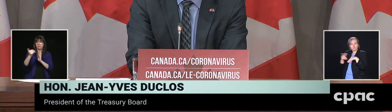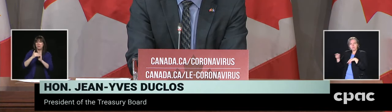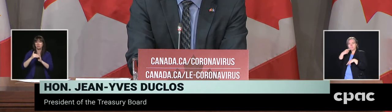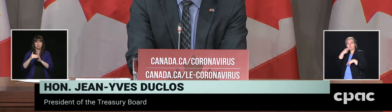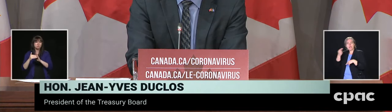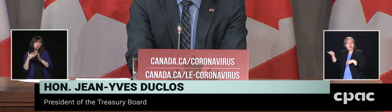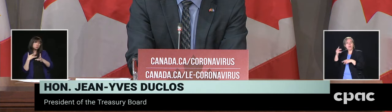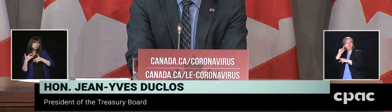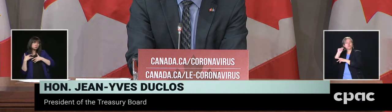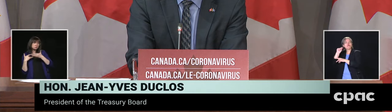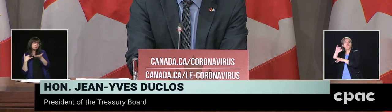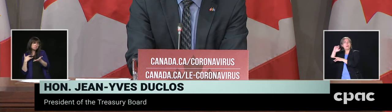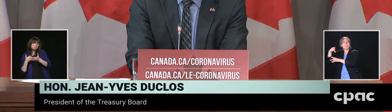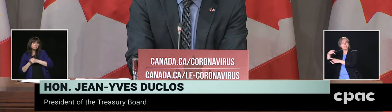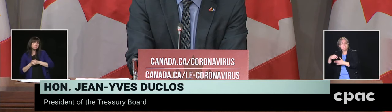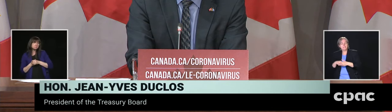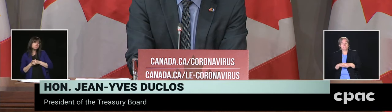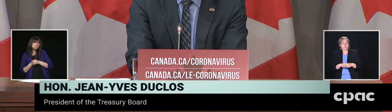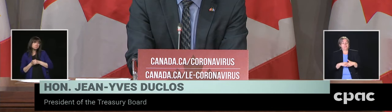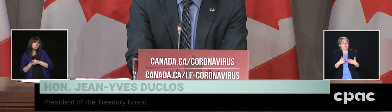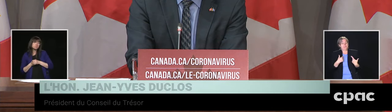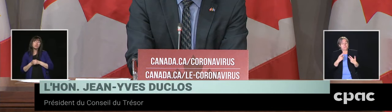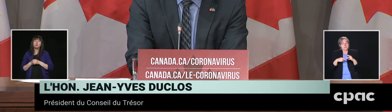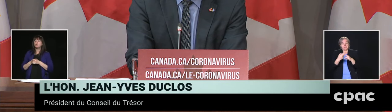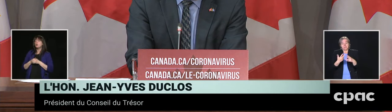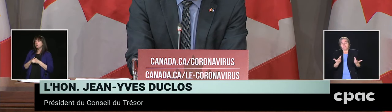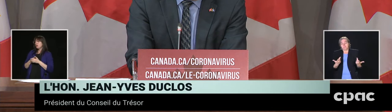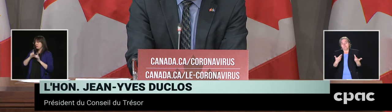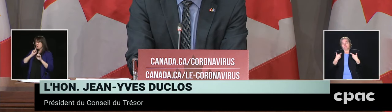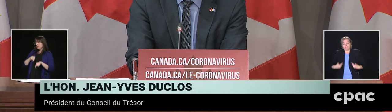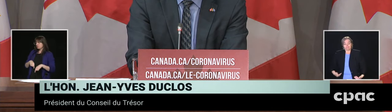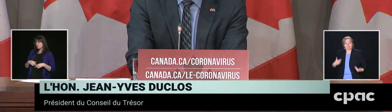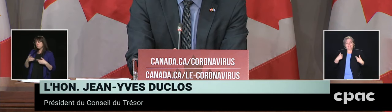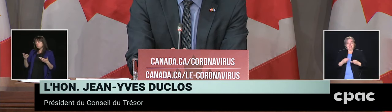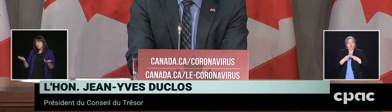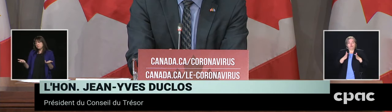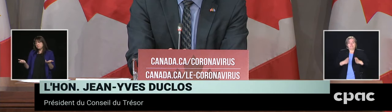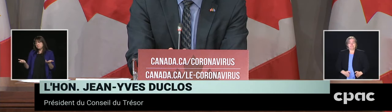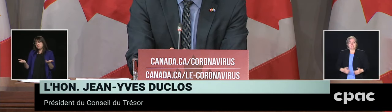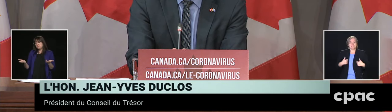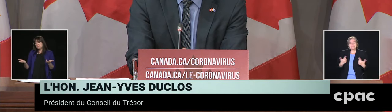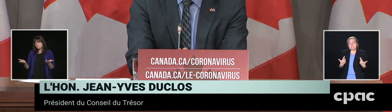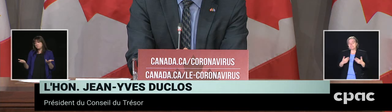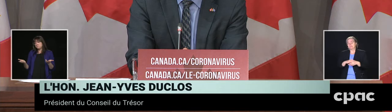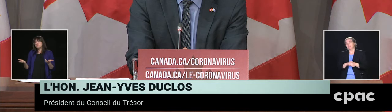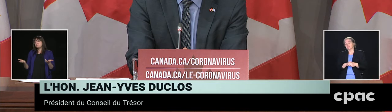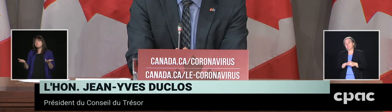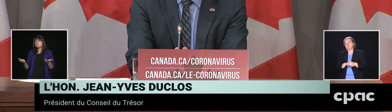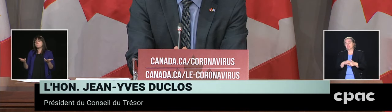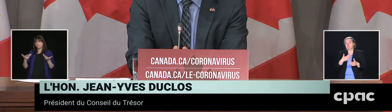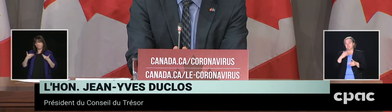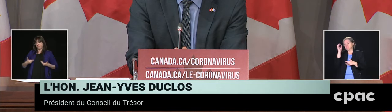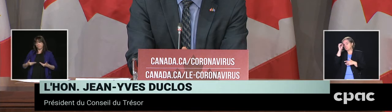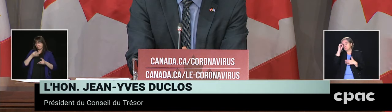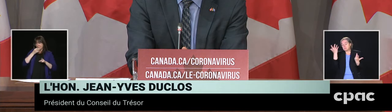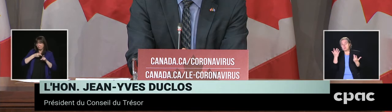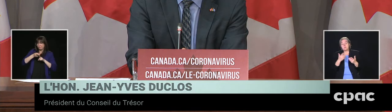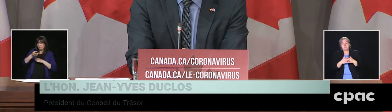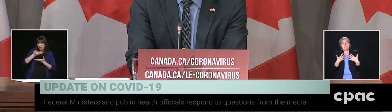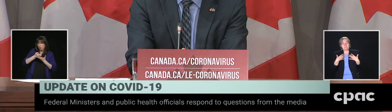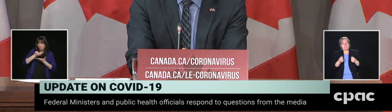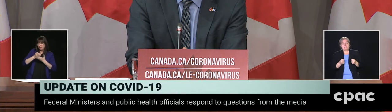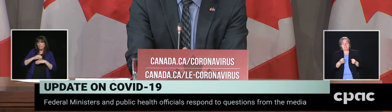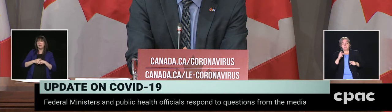circonstances actuelles, si on veut maintenir les gains en matière de santé publique dont on a absolument besoin pour